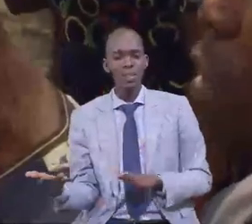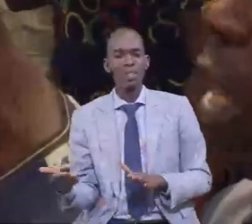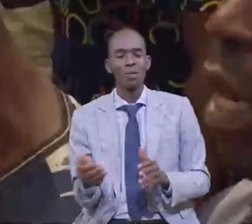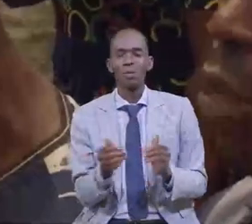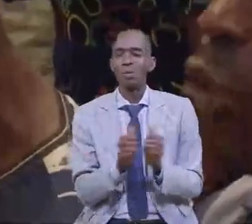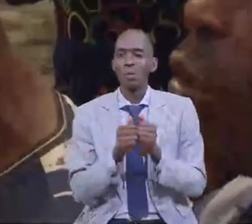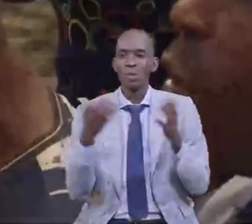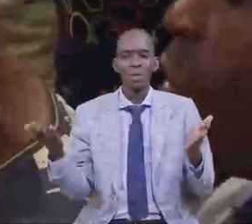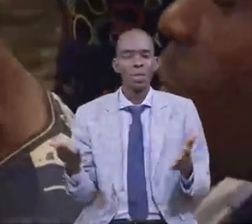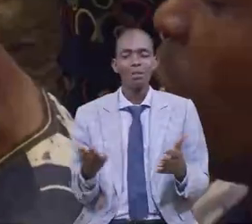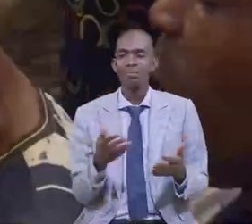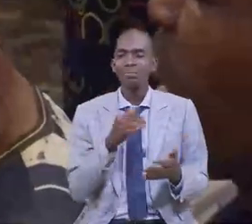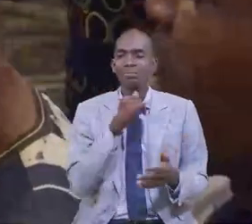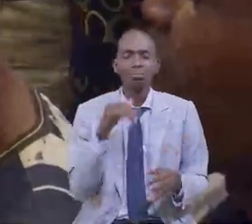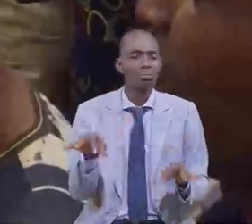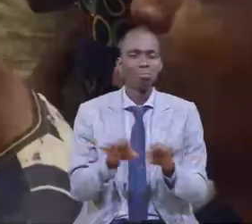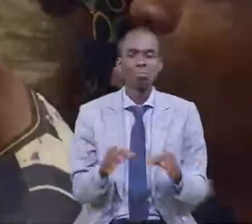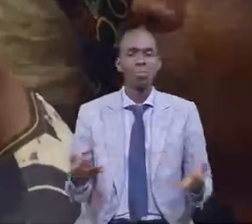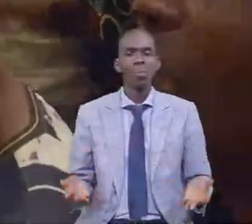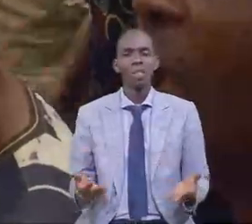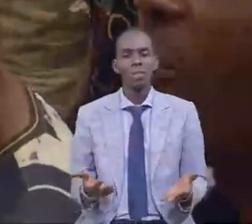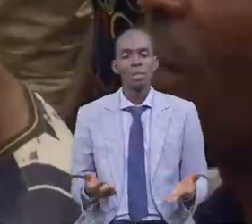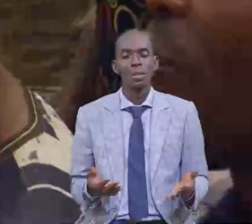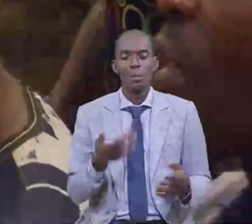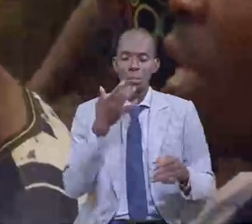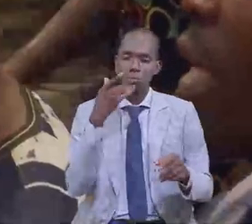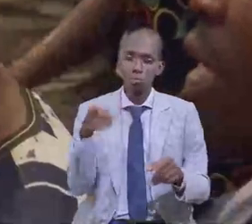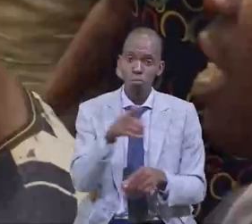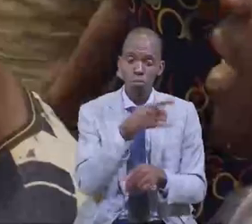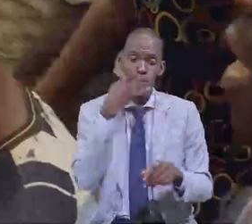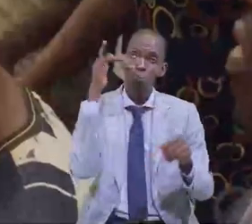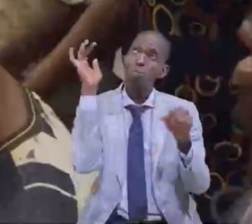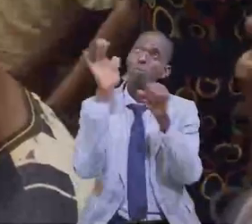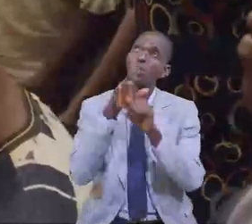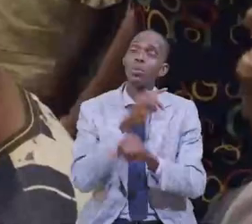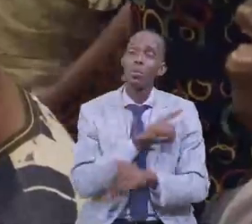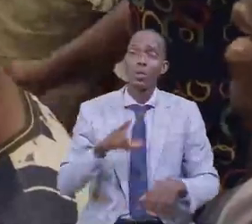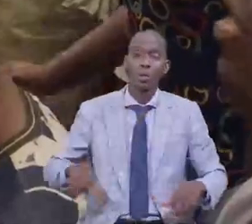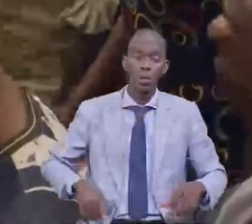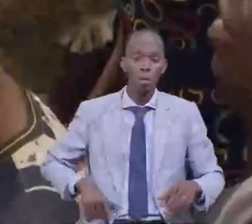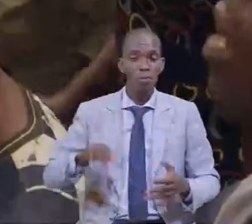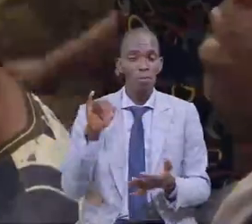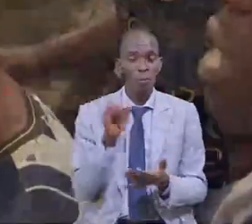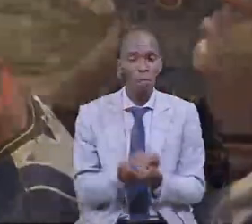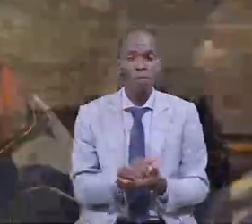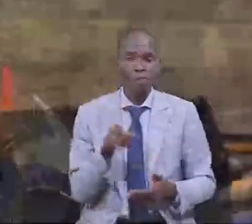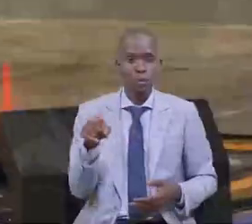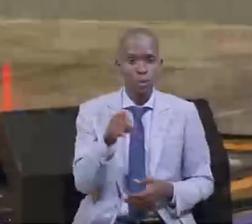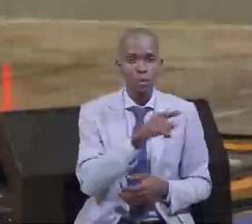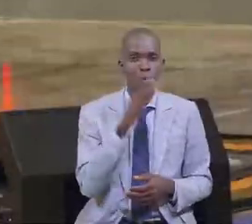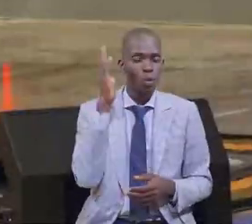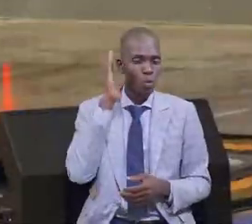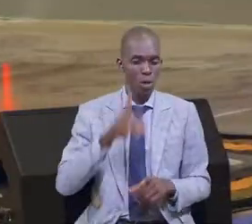mort inutilement. Promets, Seigneur, ce jour, que tu